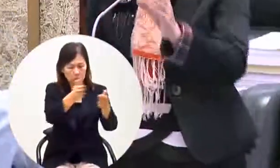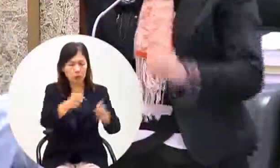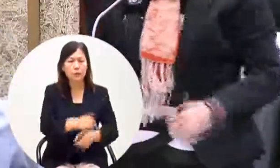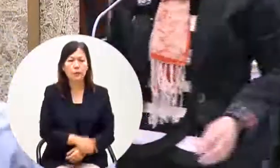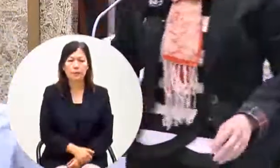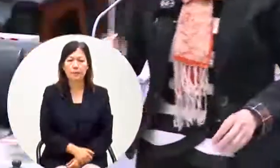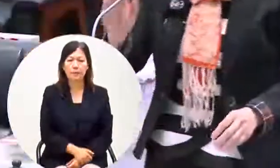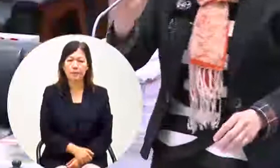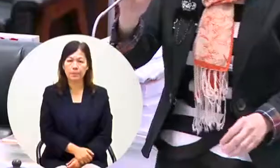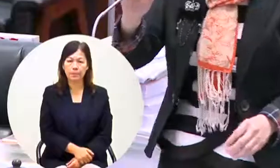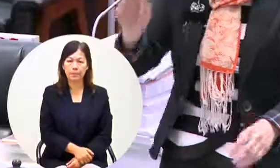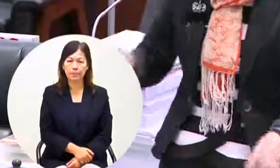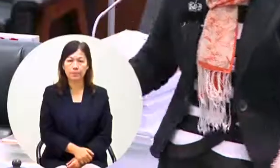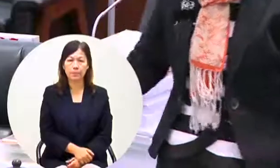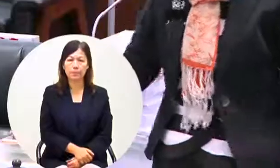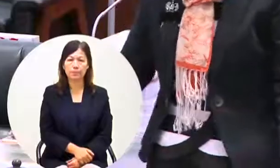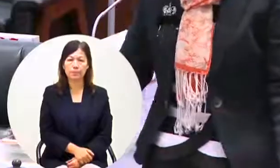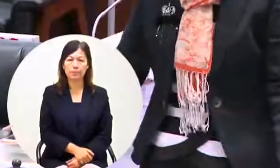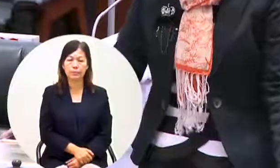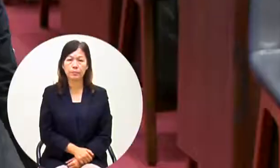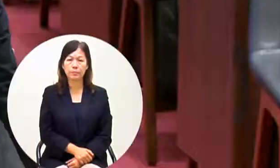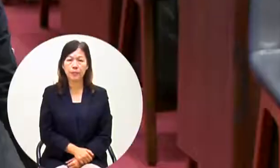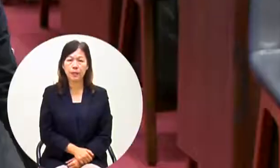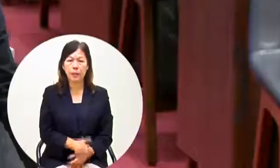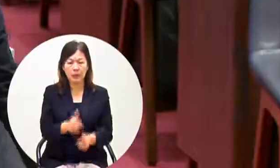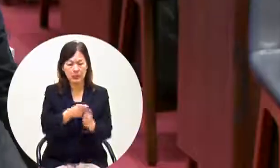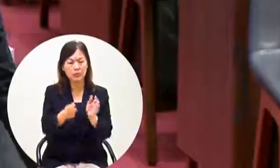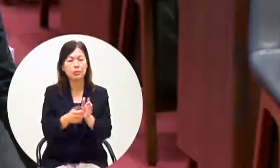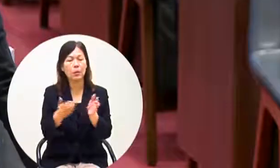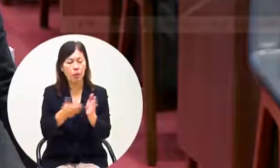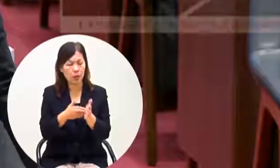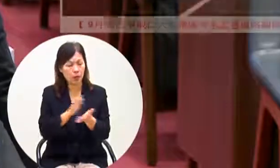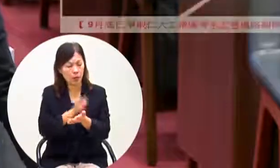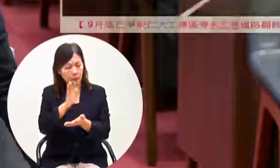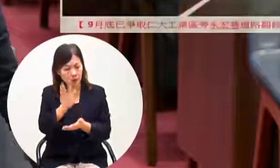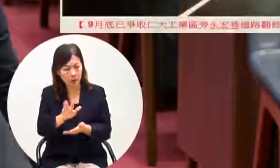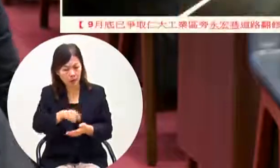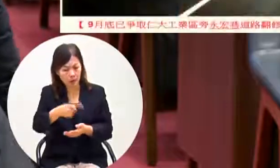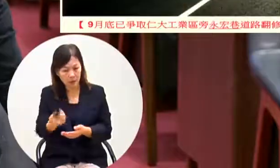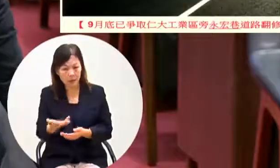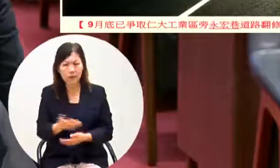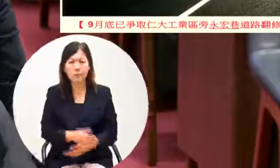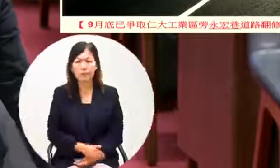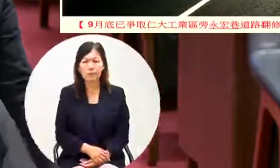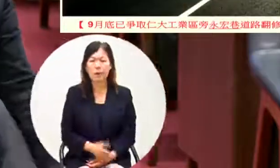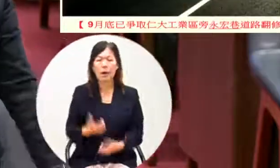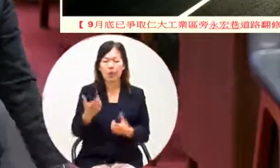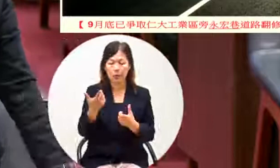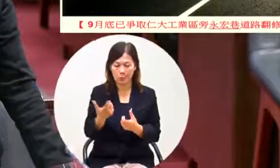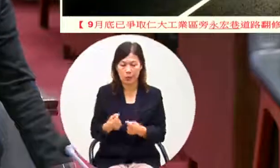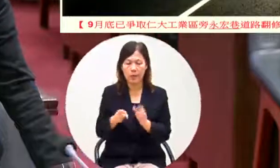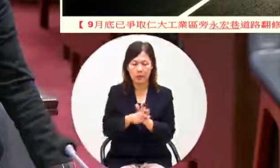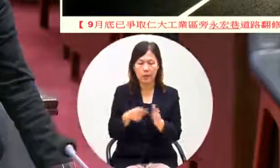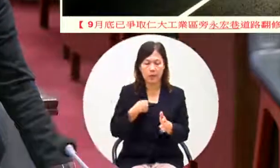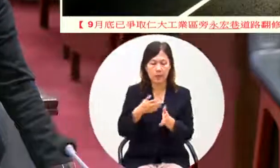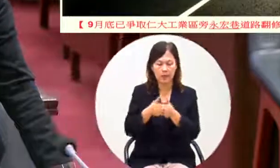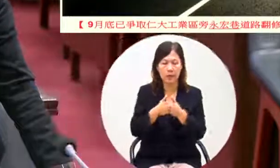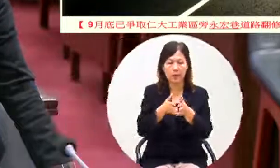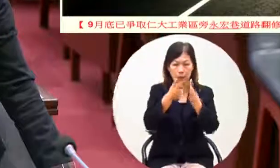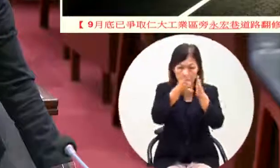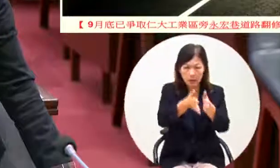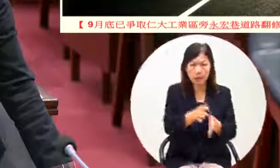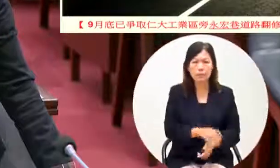好，感谢完局长之后呢，本席呢也要特别啊来针对这一两年